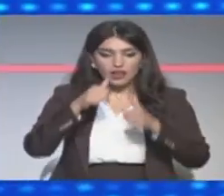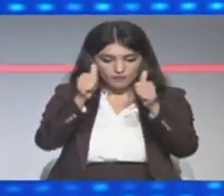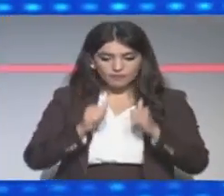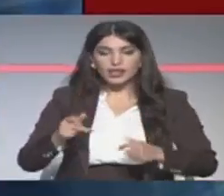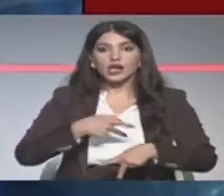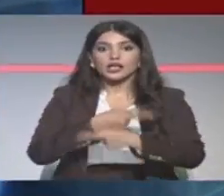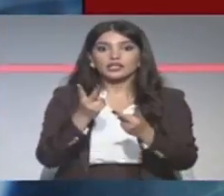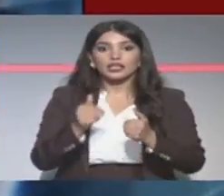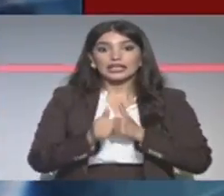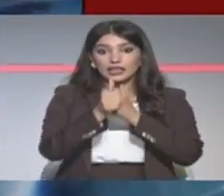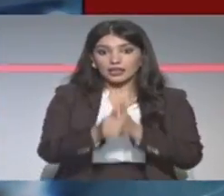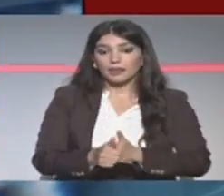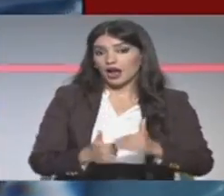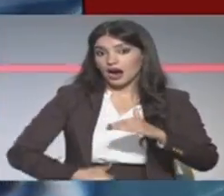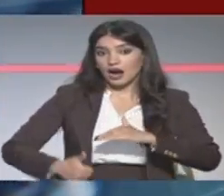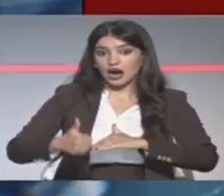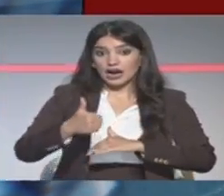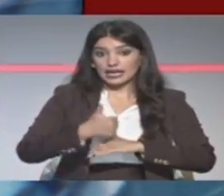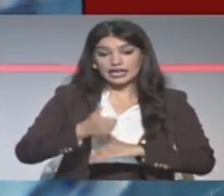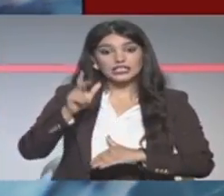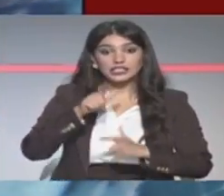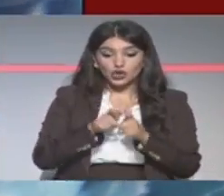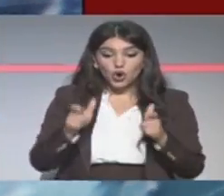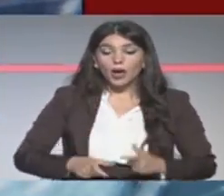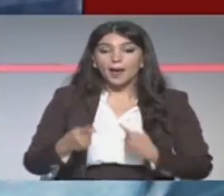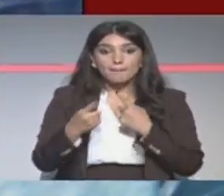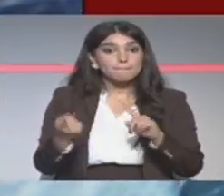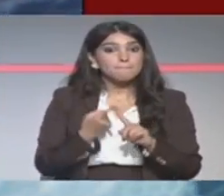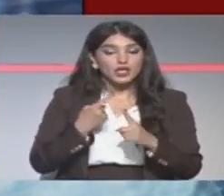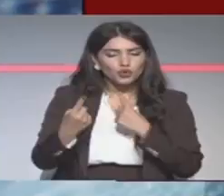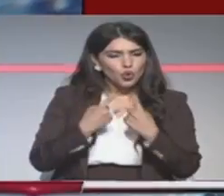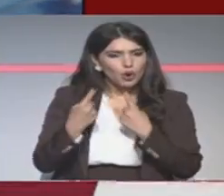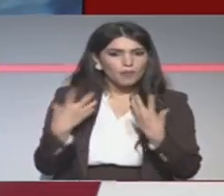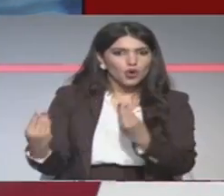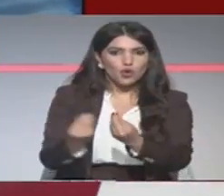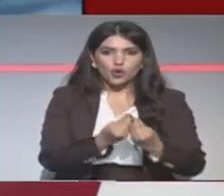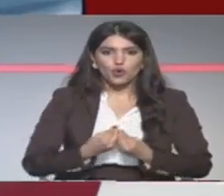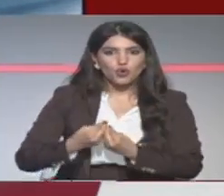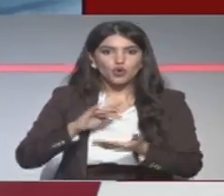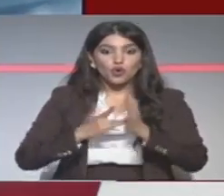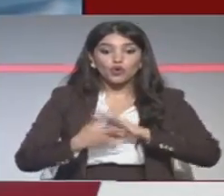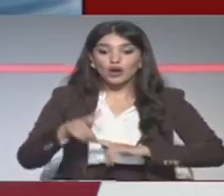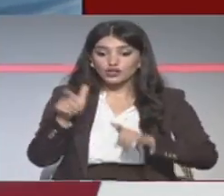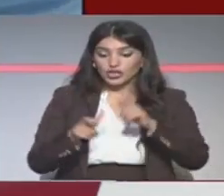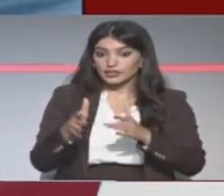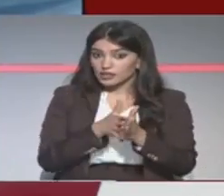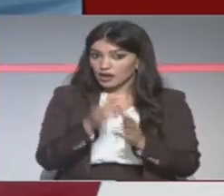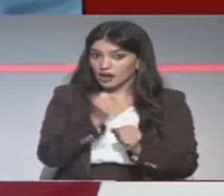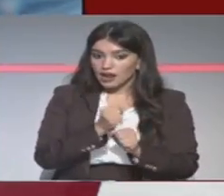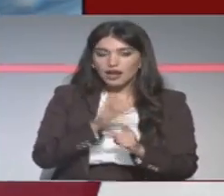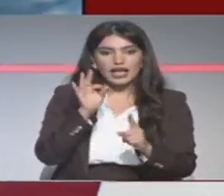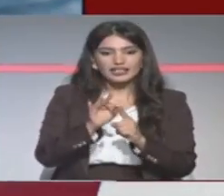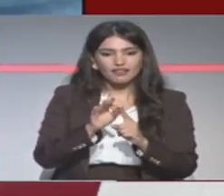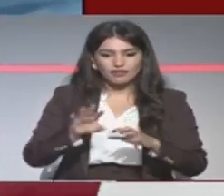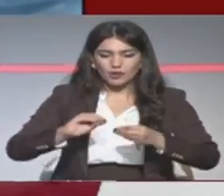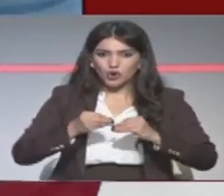إعلامي لرئاسة الحكومة أهمية الحوار ومزيد تنسيق الجهود بين مختلف الأطراف الفاعلة لتجاوز